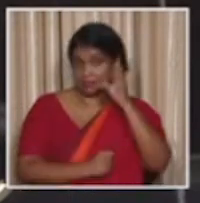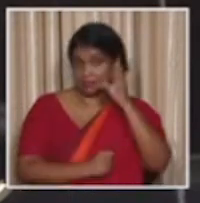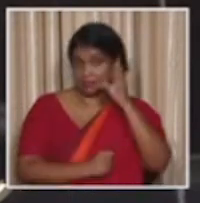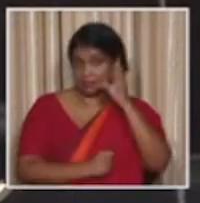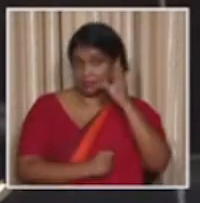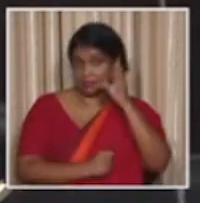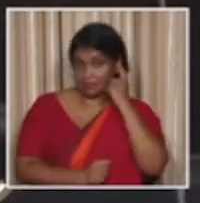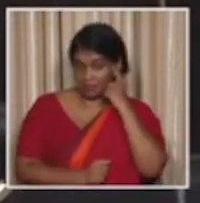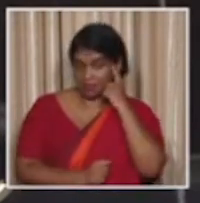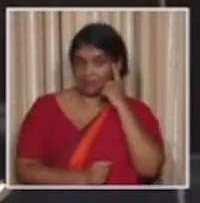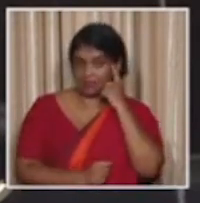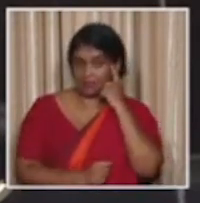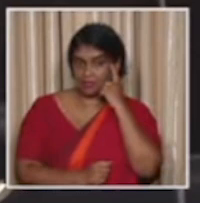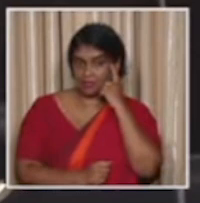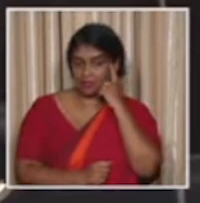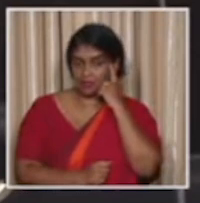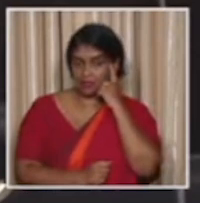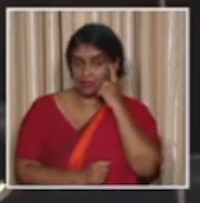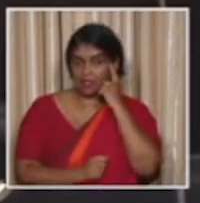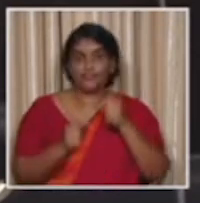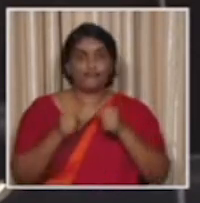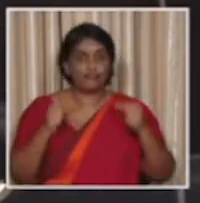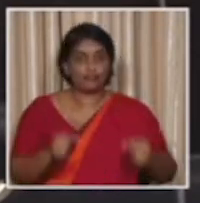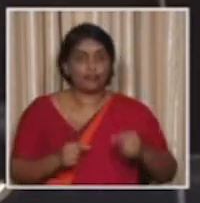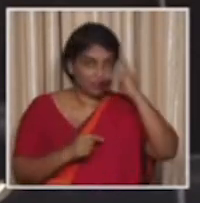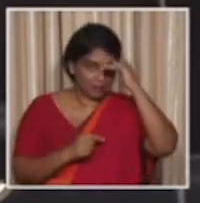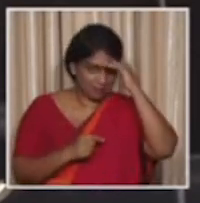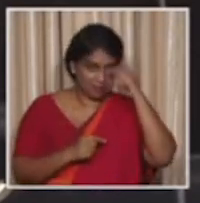මතකද විදේශ අපේ විපක්ෂ නායකතුමා